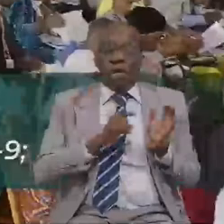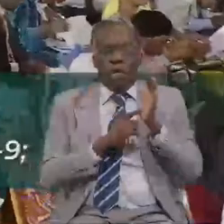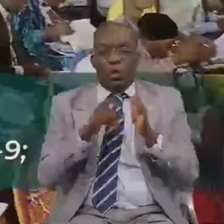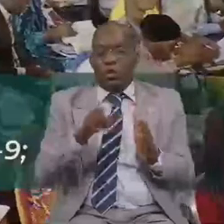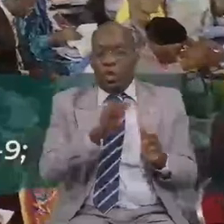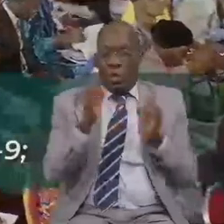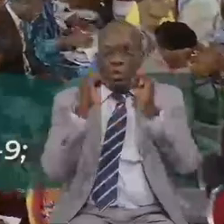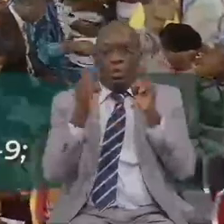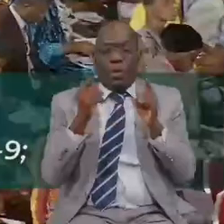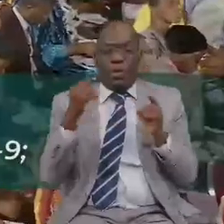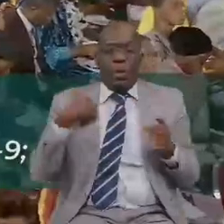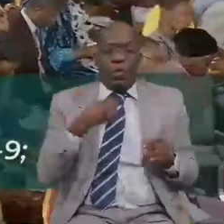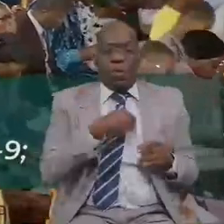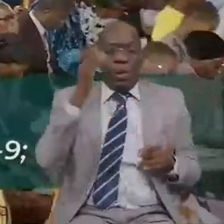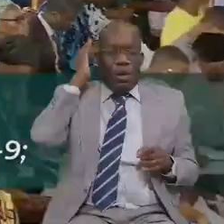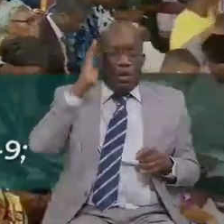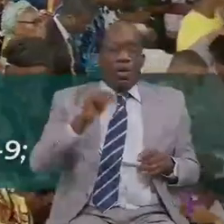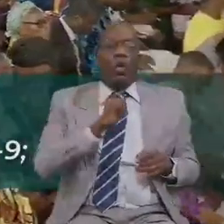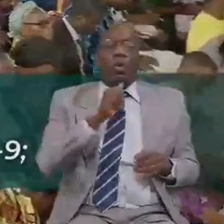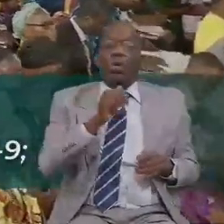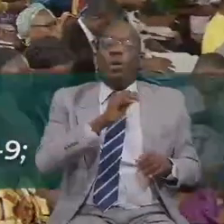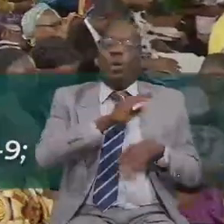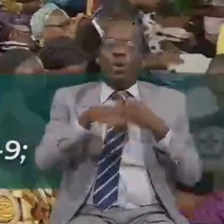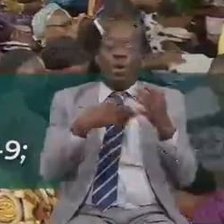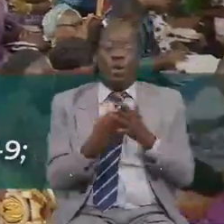tous. Nous ne mourrons pas tous.